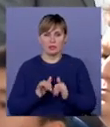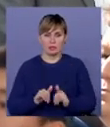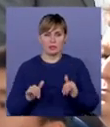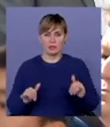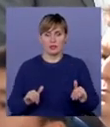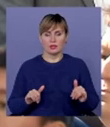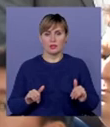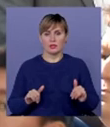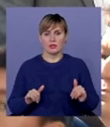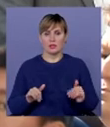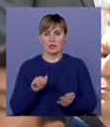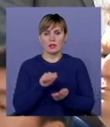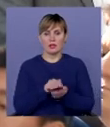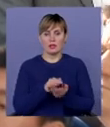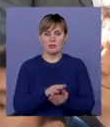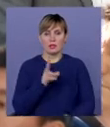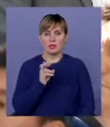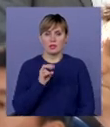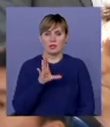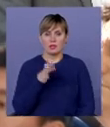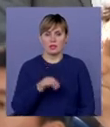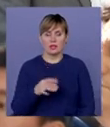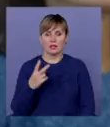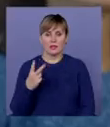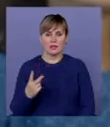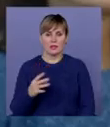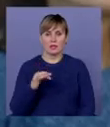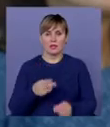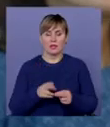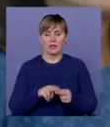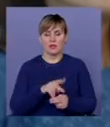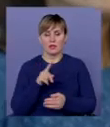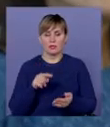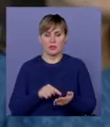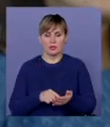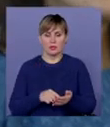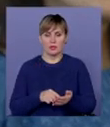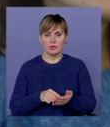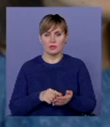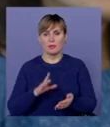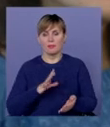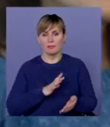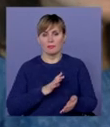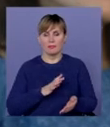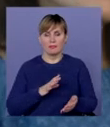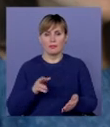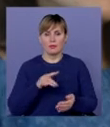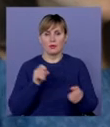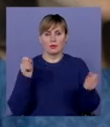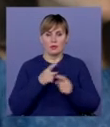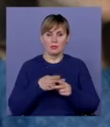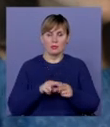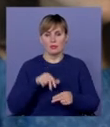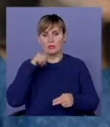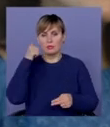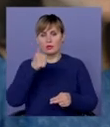расширение кладбища Кенсай-2, и этот вопрос был, мы узнали об этом только в прошлом